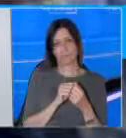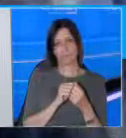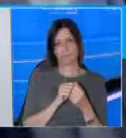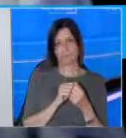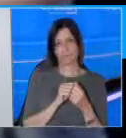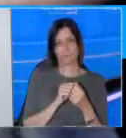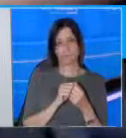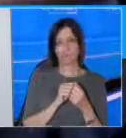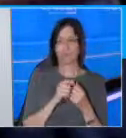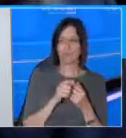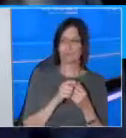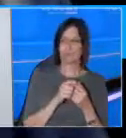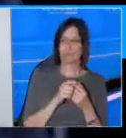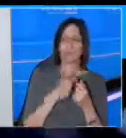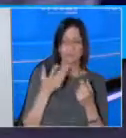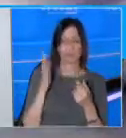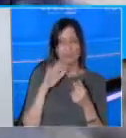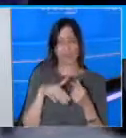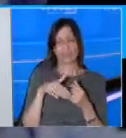גנבים כבוד, כמו עוד